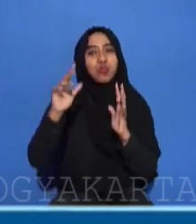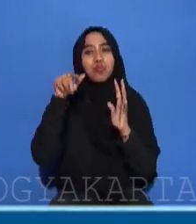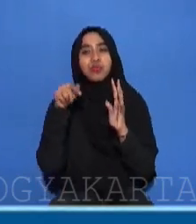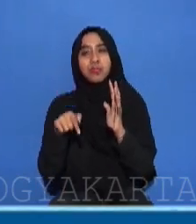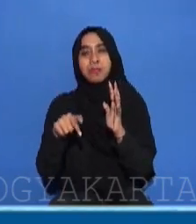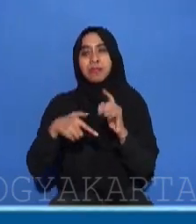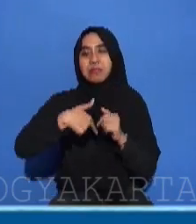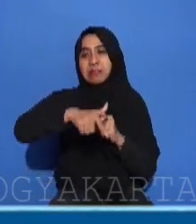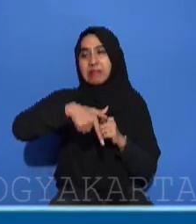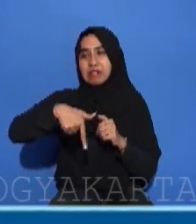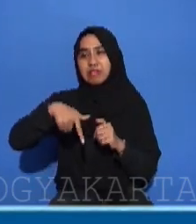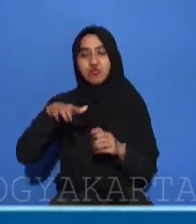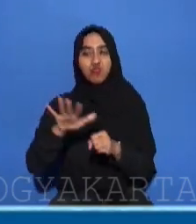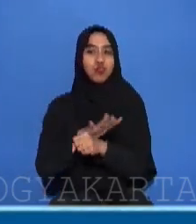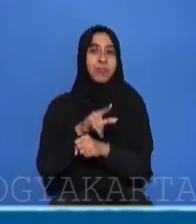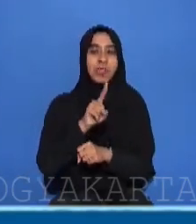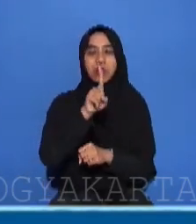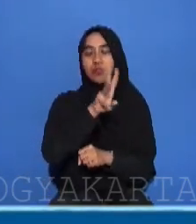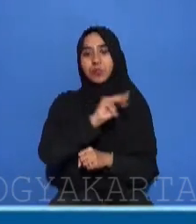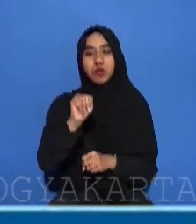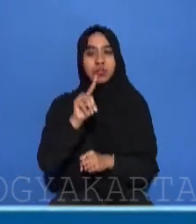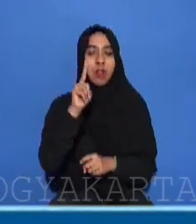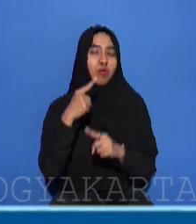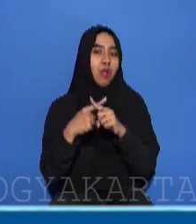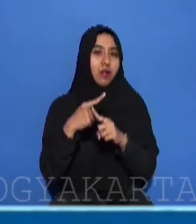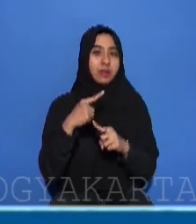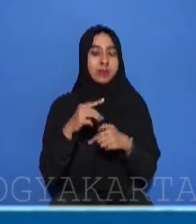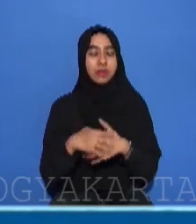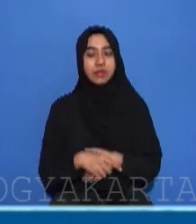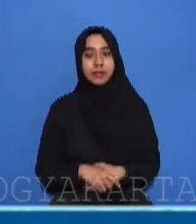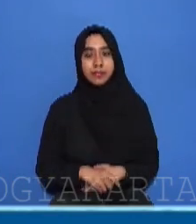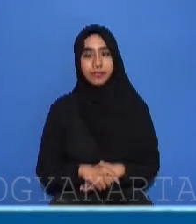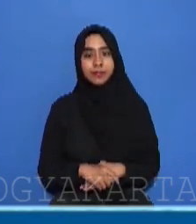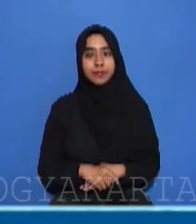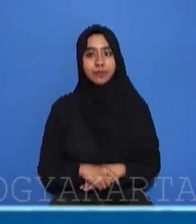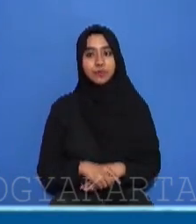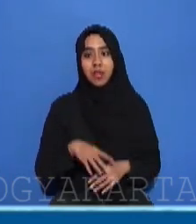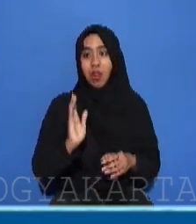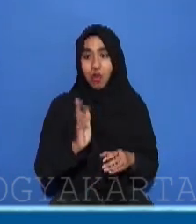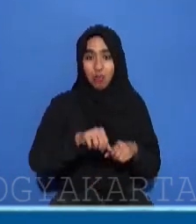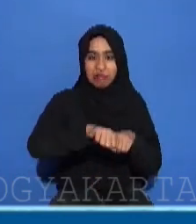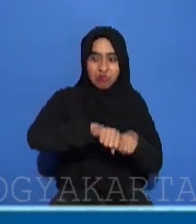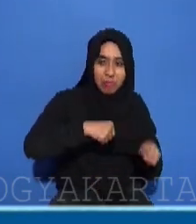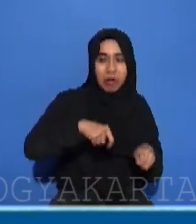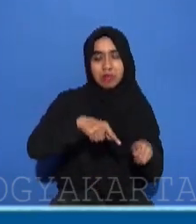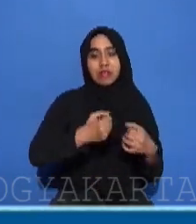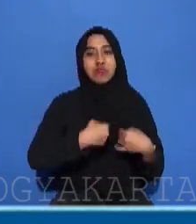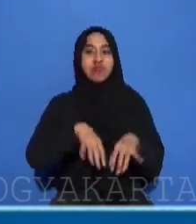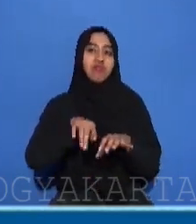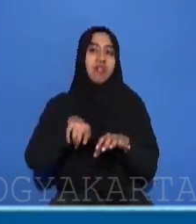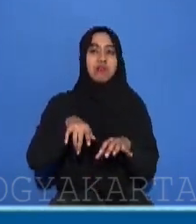tunggal Minggu kapingkaleh kemawon pengosipun Ajax tunggal ikat dipunker tracis kawan yang rupiah